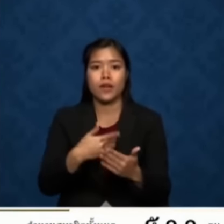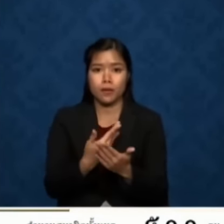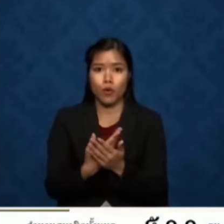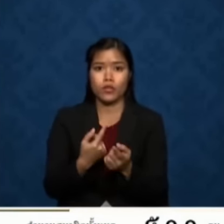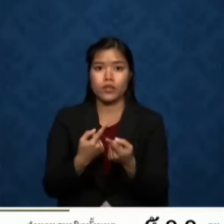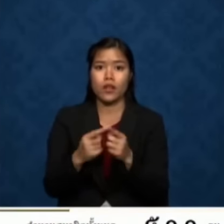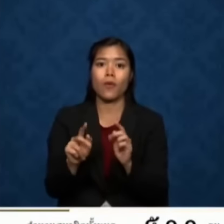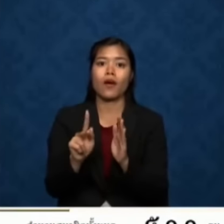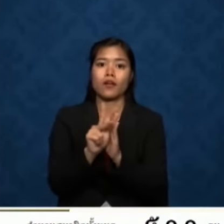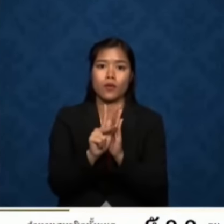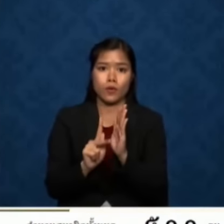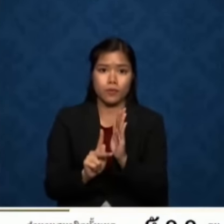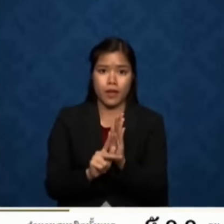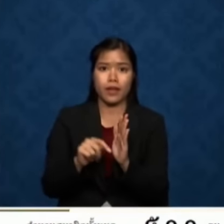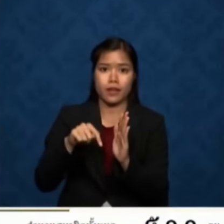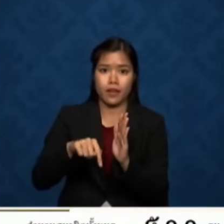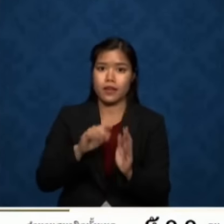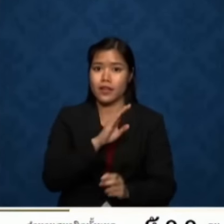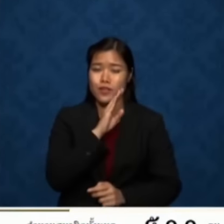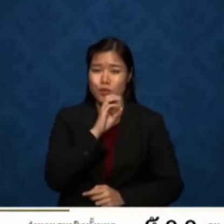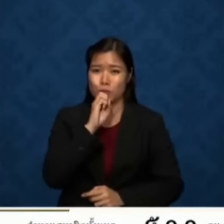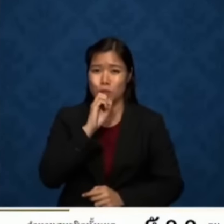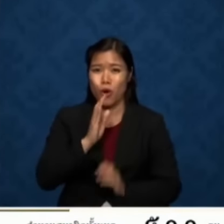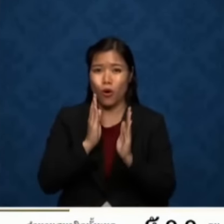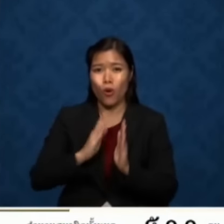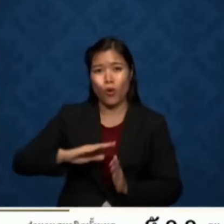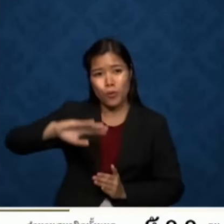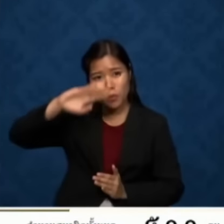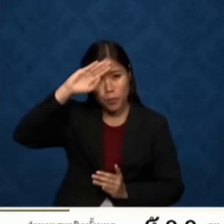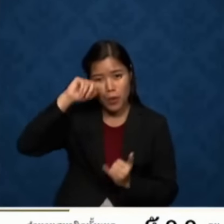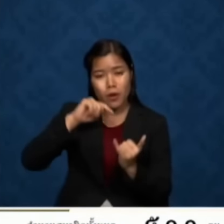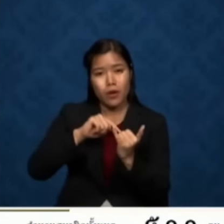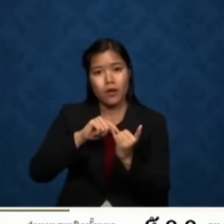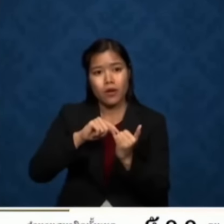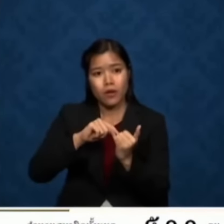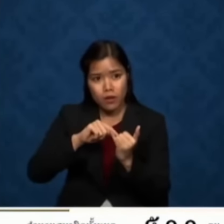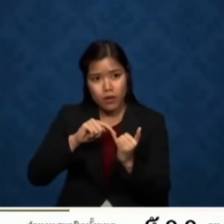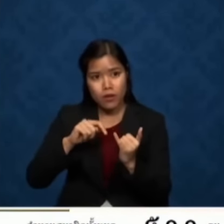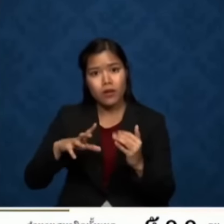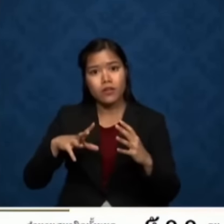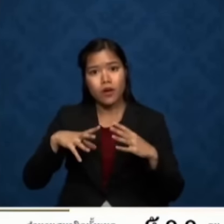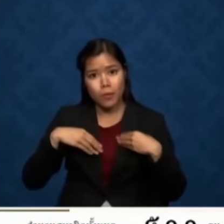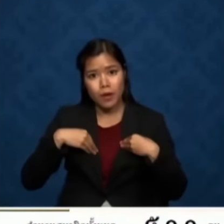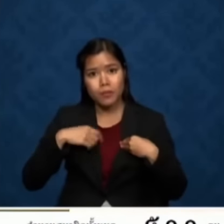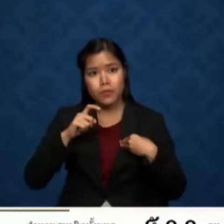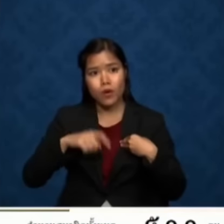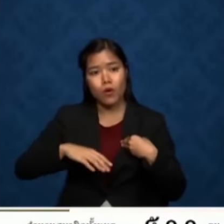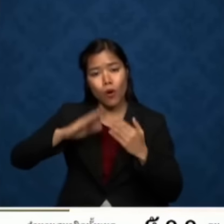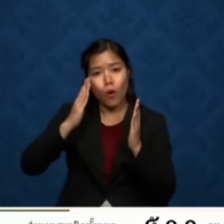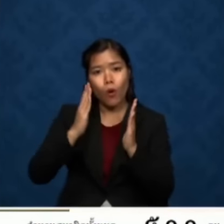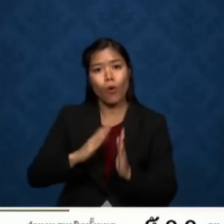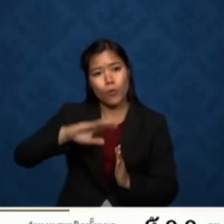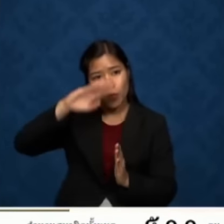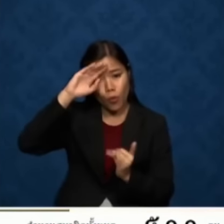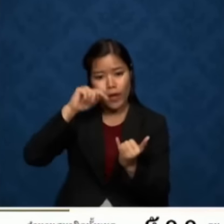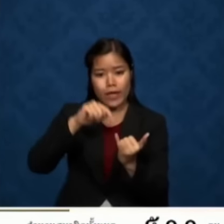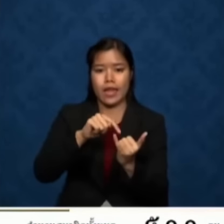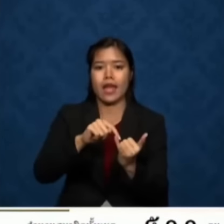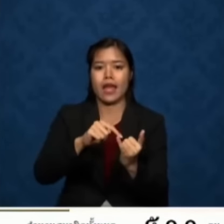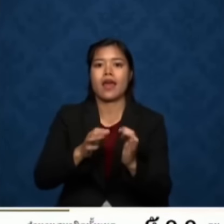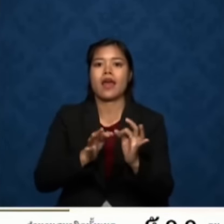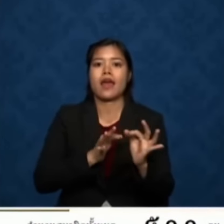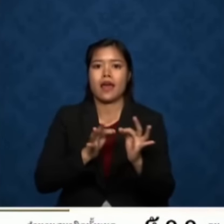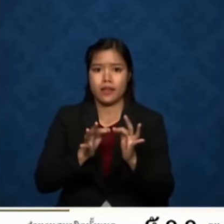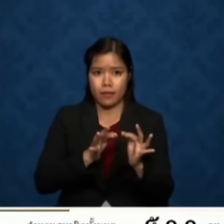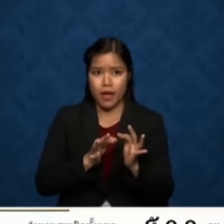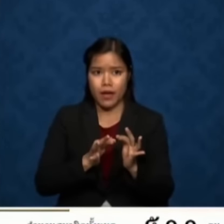เนี่ยถ้าจะบอกอาการของผู้ป่วยท่านก็ยอมรับอยู่แล้วต้องขอให้ผู้ป่วยชี้แจงแล้วผมก็ไปดูในราย